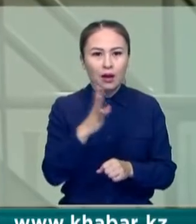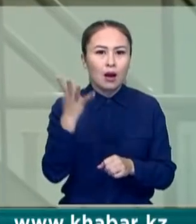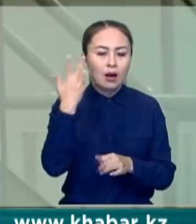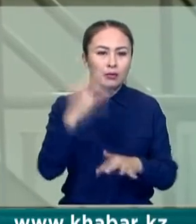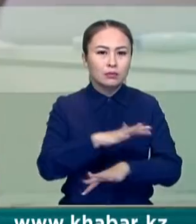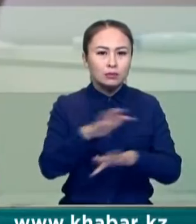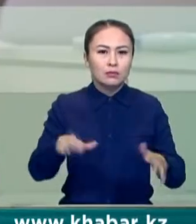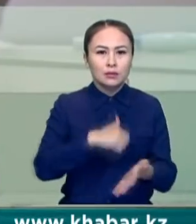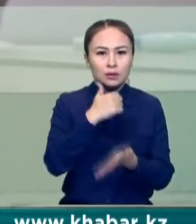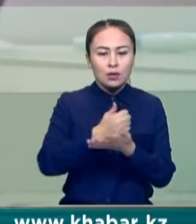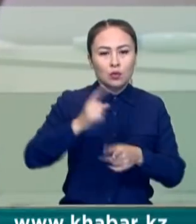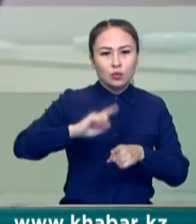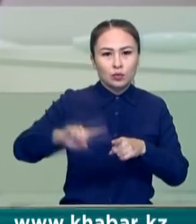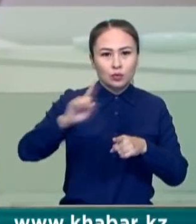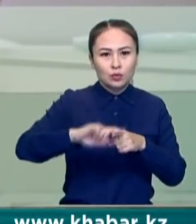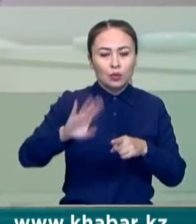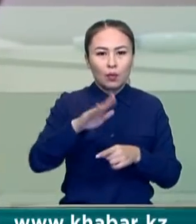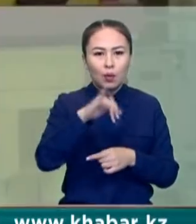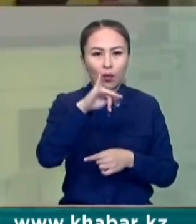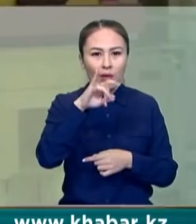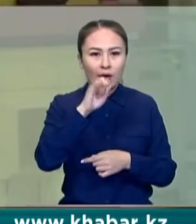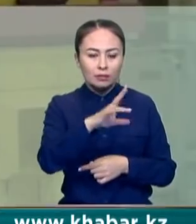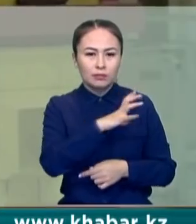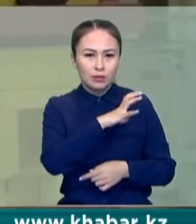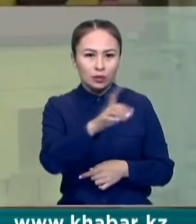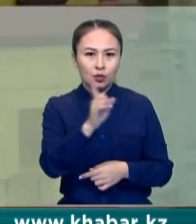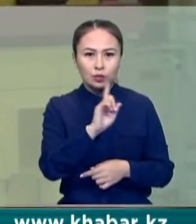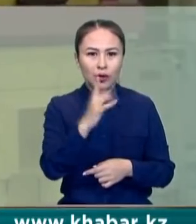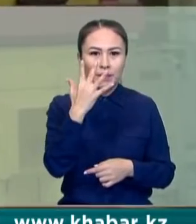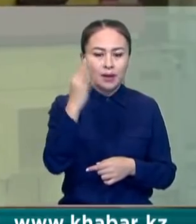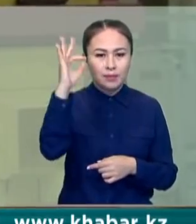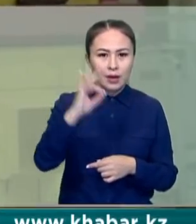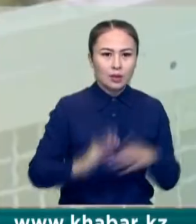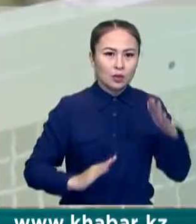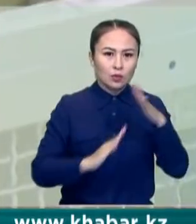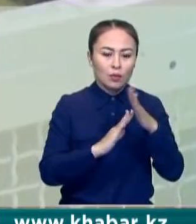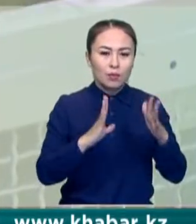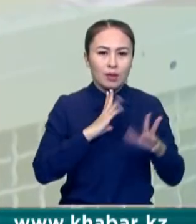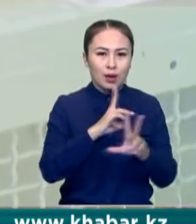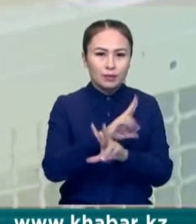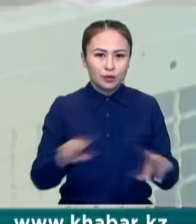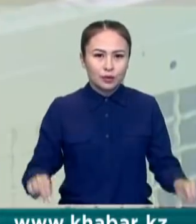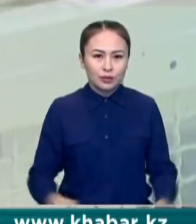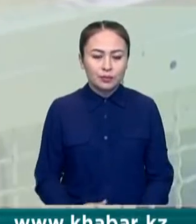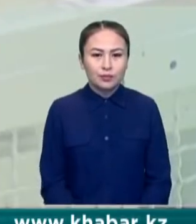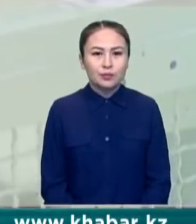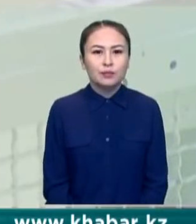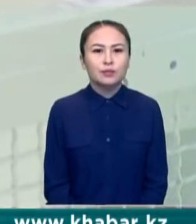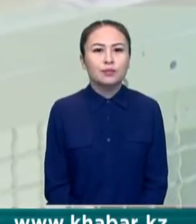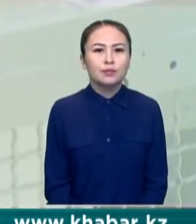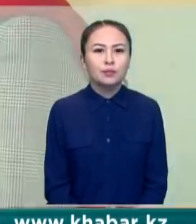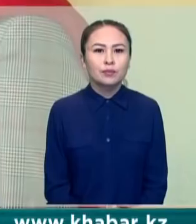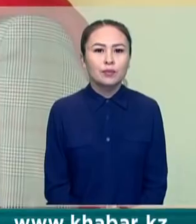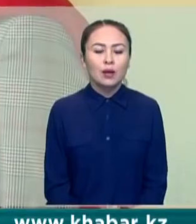өкілдері алдағы аптаның ортасына қарай уранды байыту көрсеткіші 5%-ке жететін мәлімдеп отыр. Мәжбур хассан